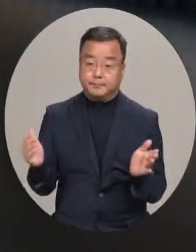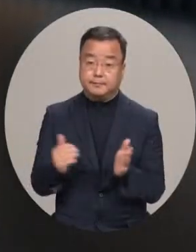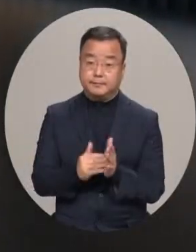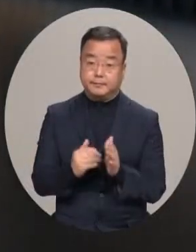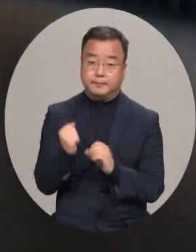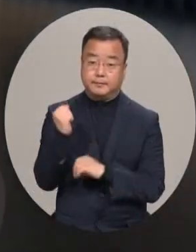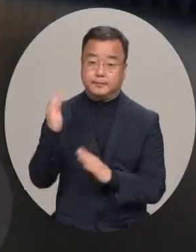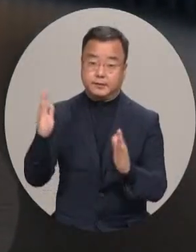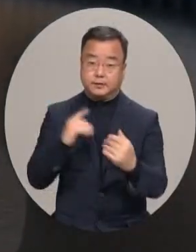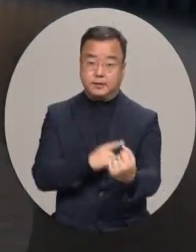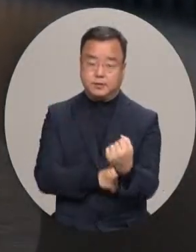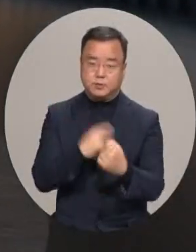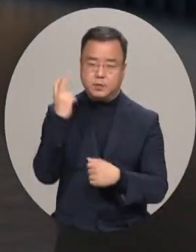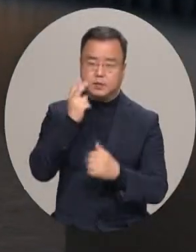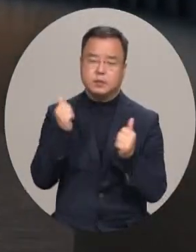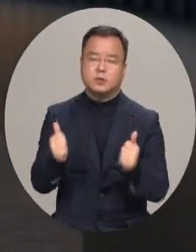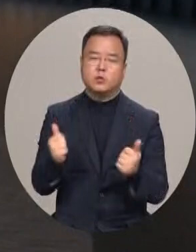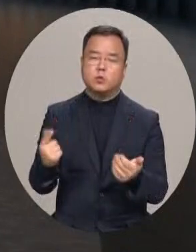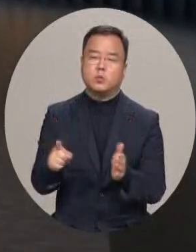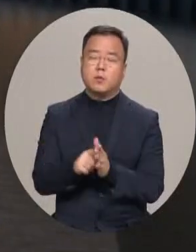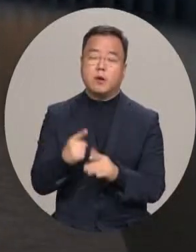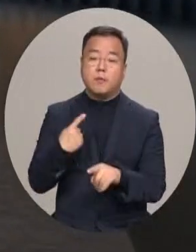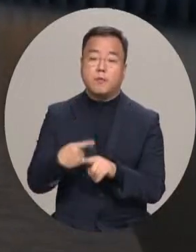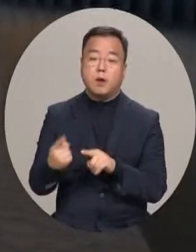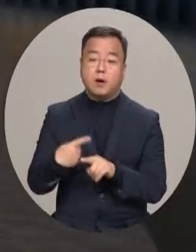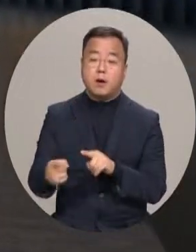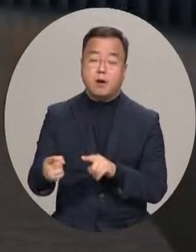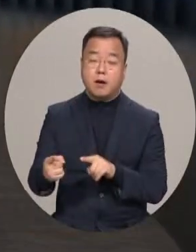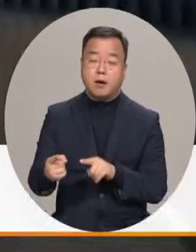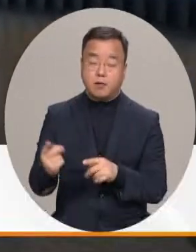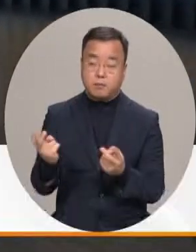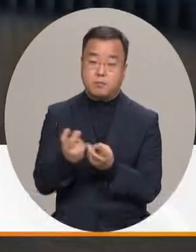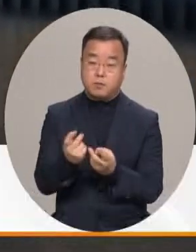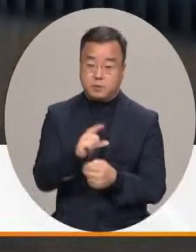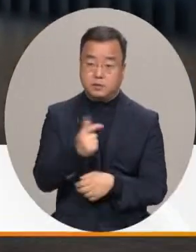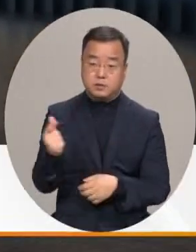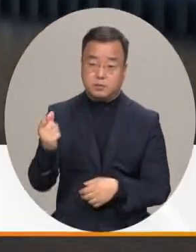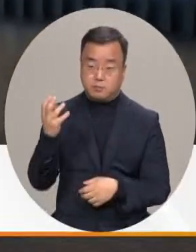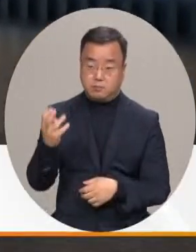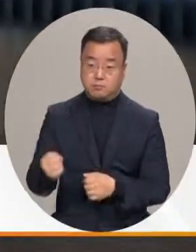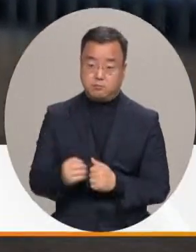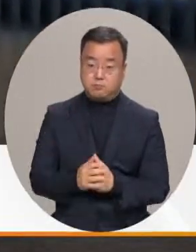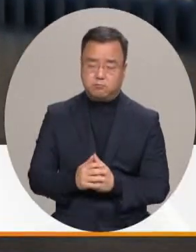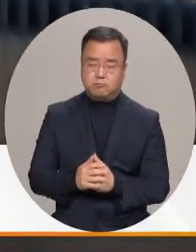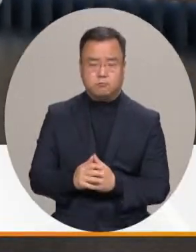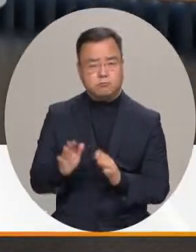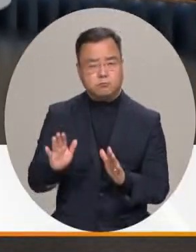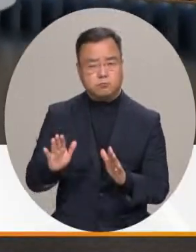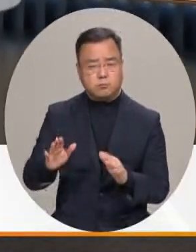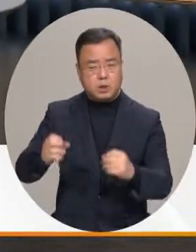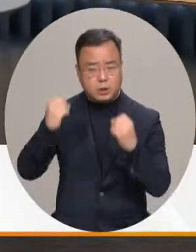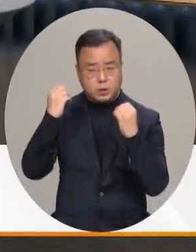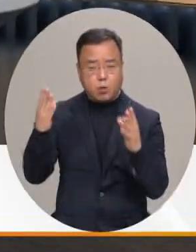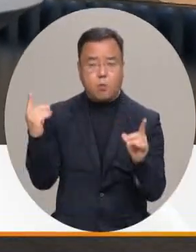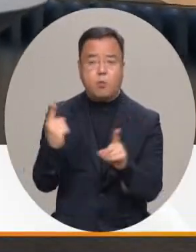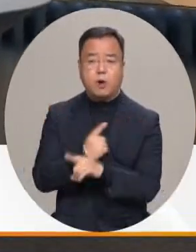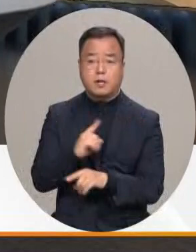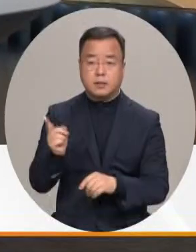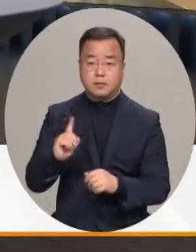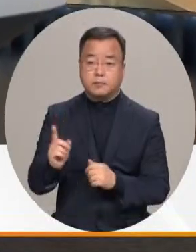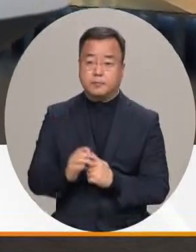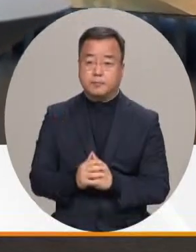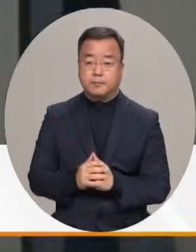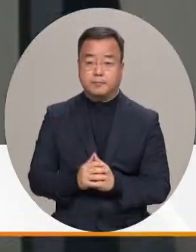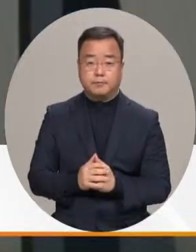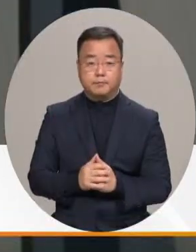기초학력 진단을 위한 평가와 또 진단 도구들이 많이 있었는데요 뭐가 새로운 겁니까네 말씀주신